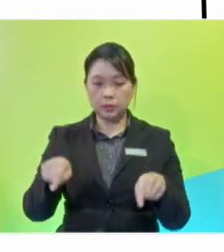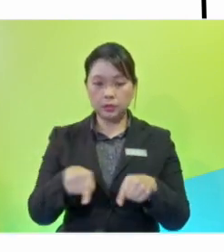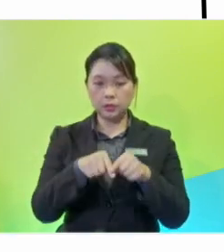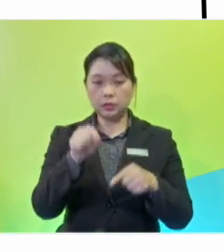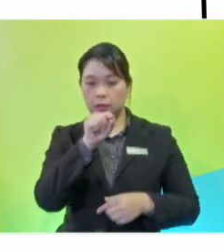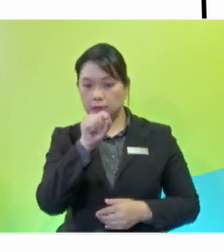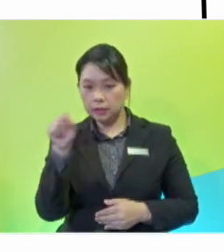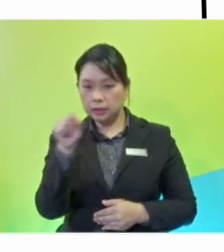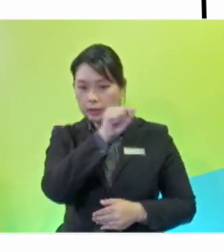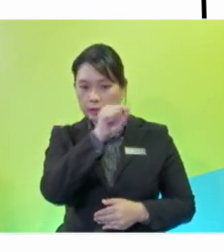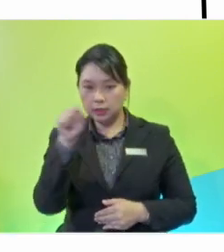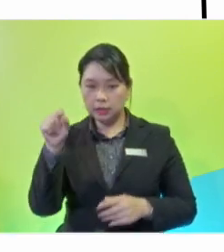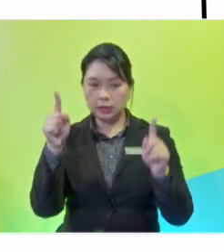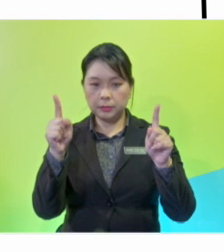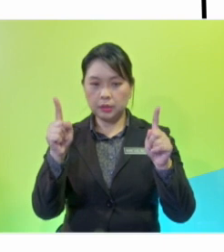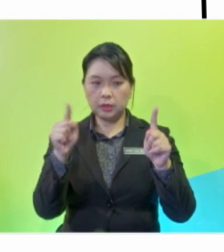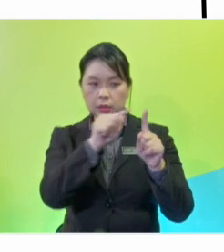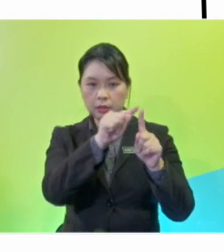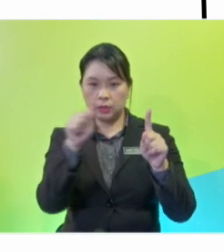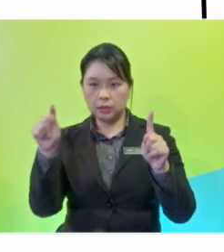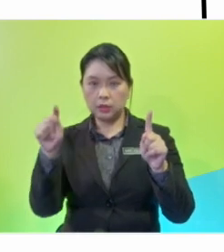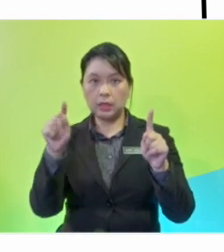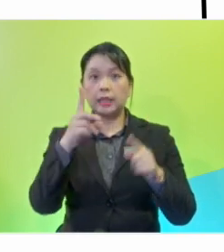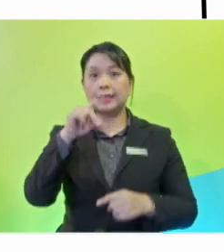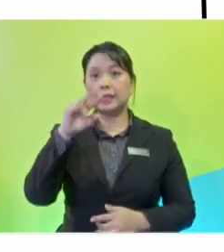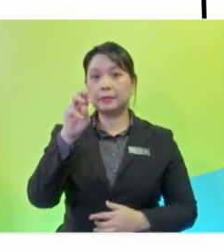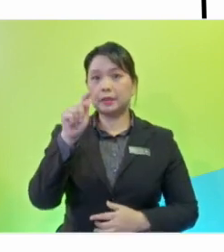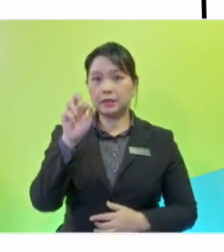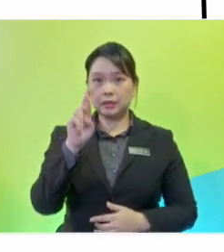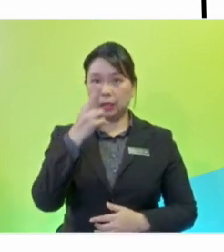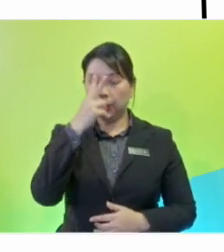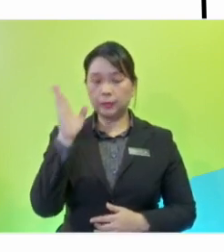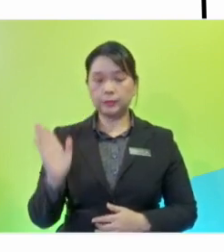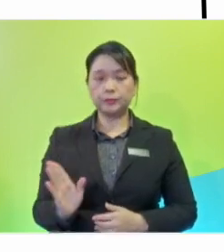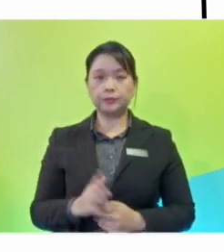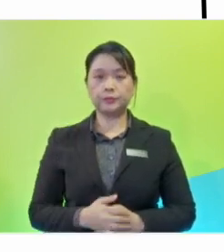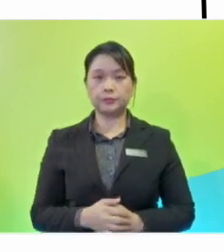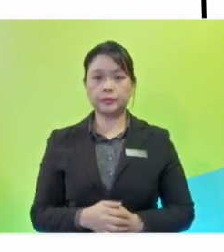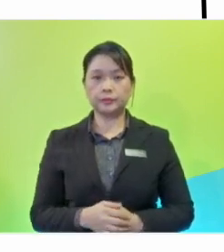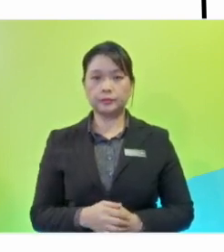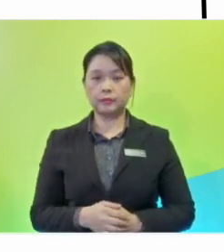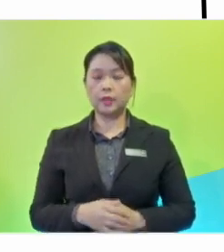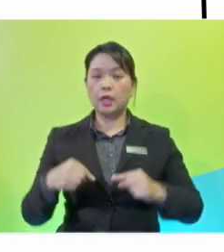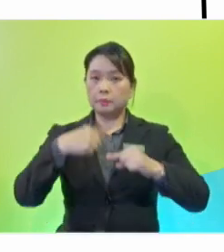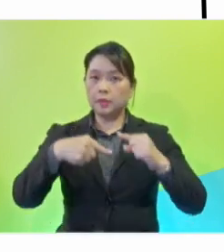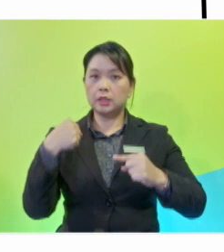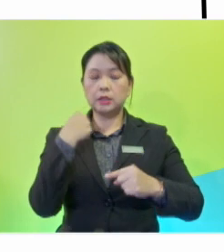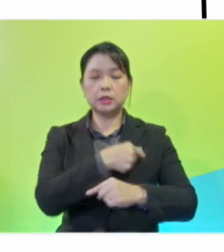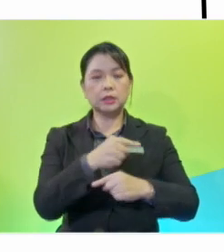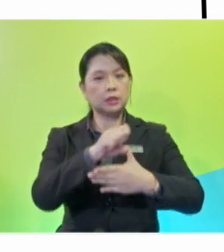tolak negatif 1 kuase 2 + 2 tolak -8 + 2 apabila kita selesaikan